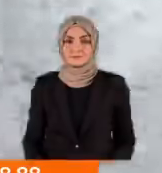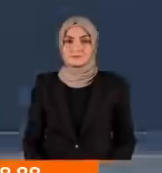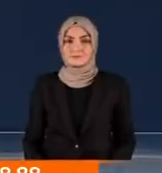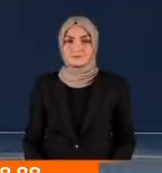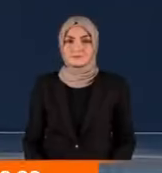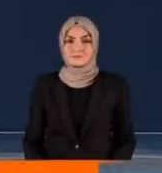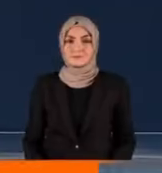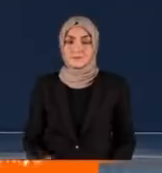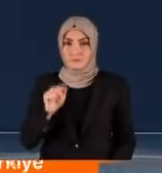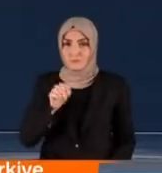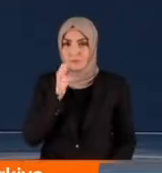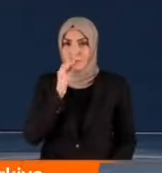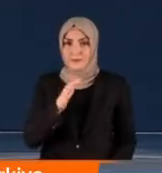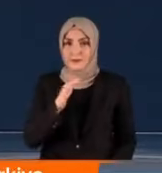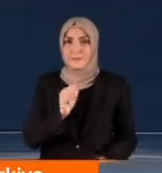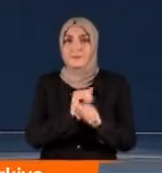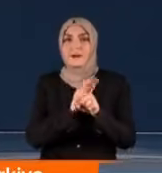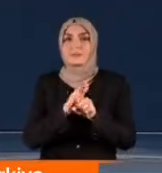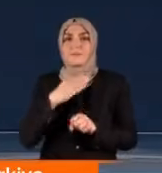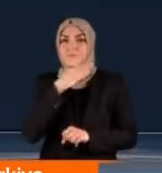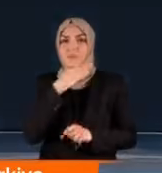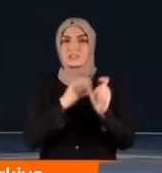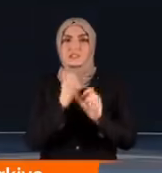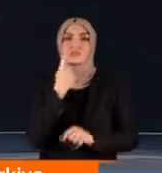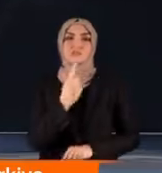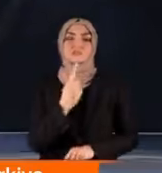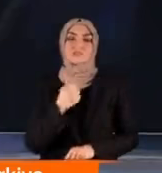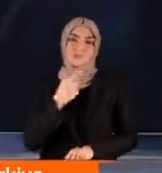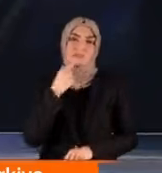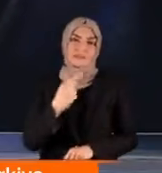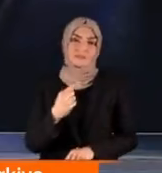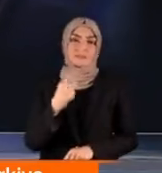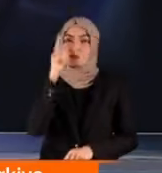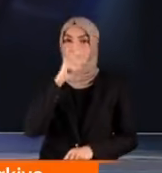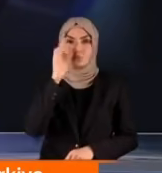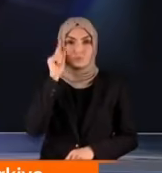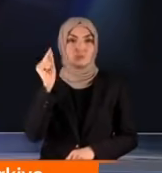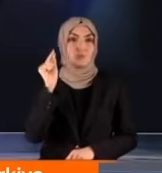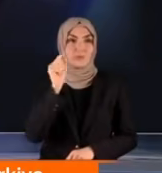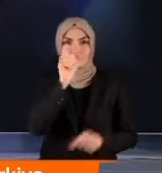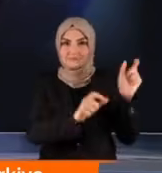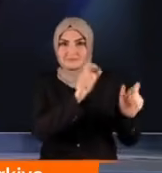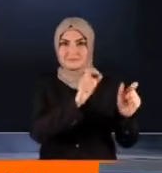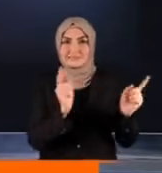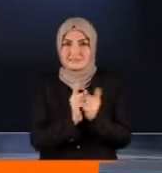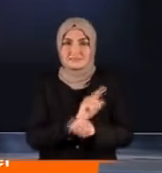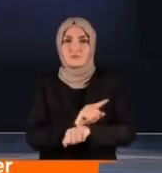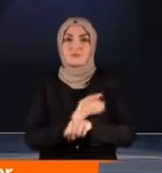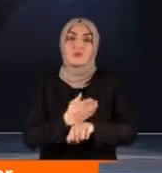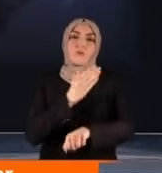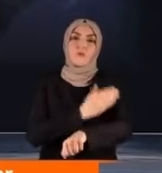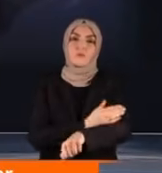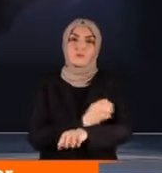ve bu kendini fırsatçıları dedi çünkü zanlılar çok kısa bir süre önce pandemi gerekçesiyle